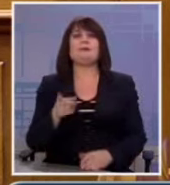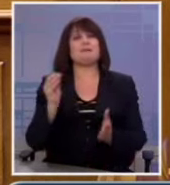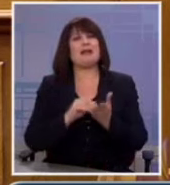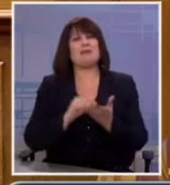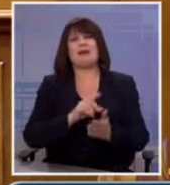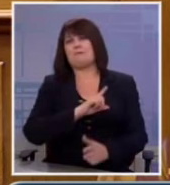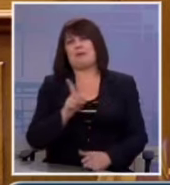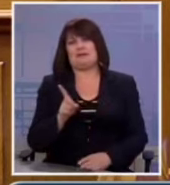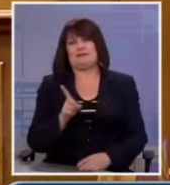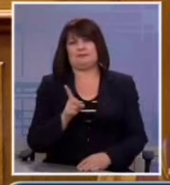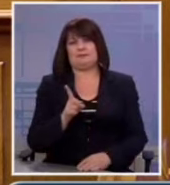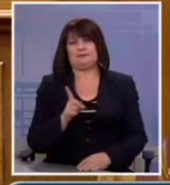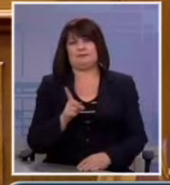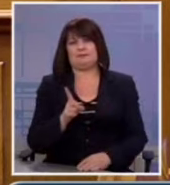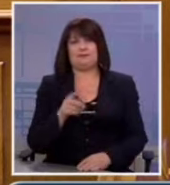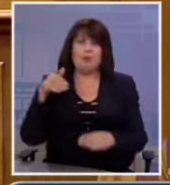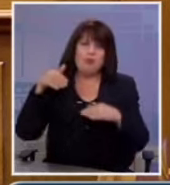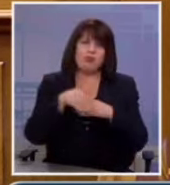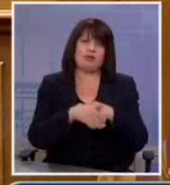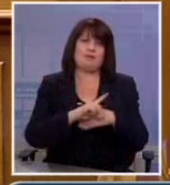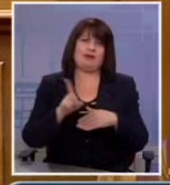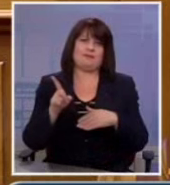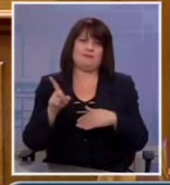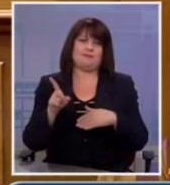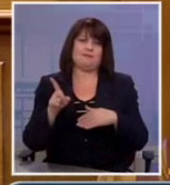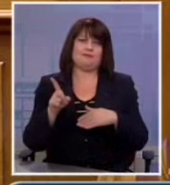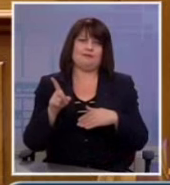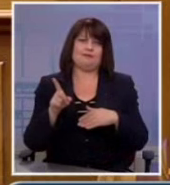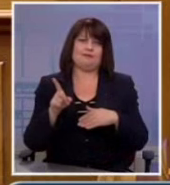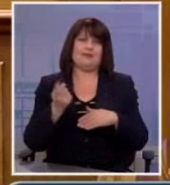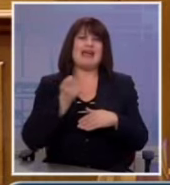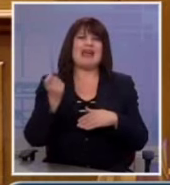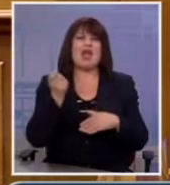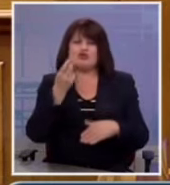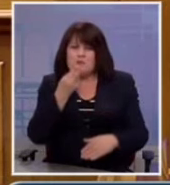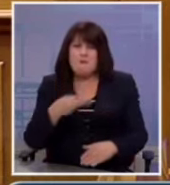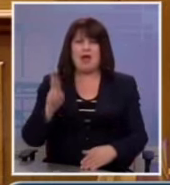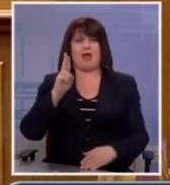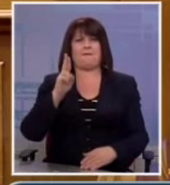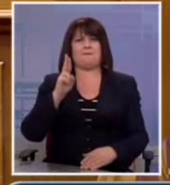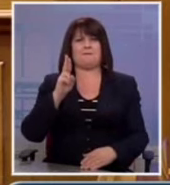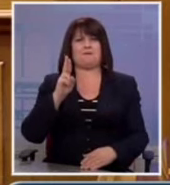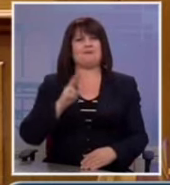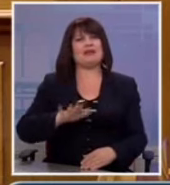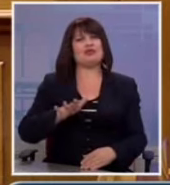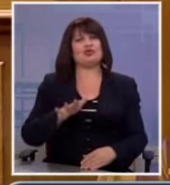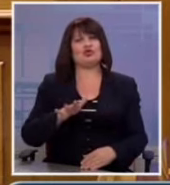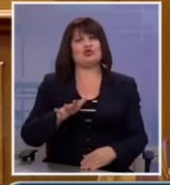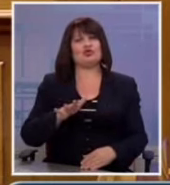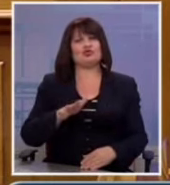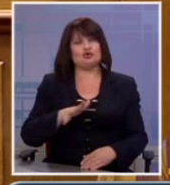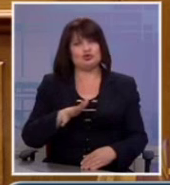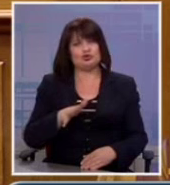φορά μια ύφεση η οποία θα εκτινάζει το χρέος και η οποία θα αφήνει ανοιχτό το